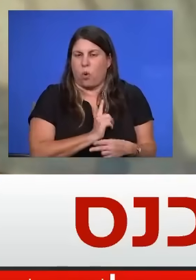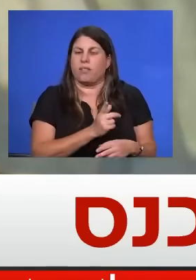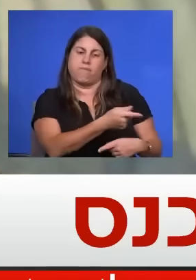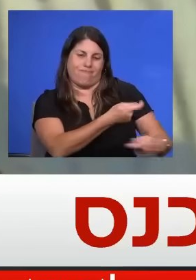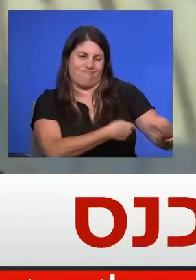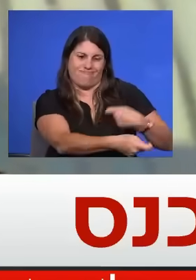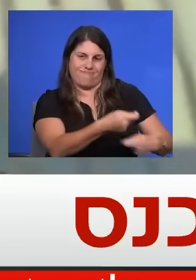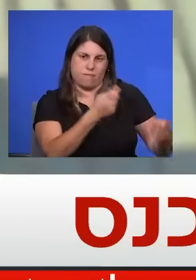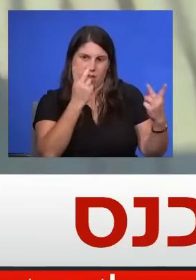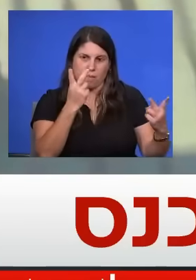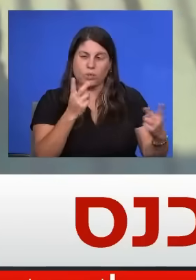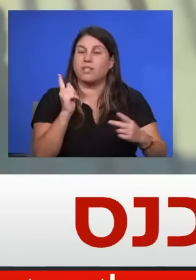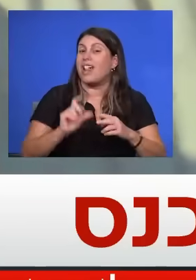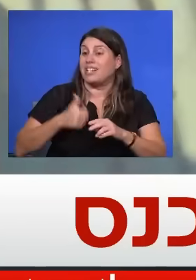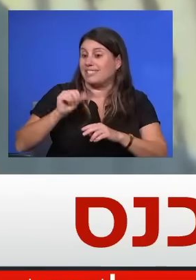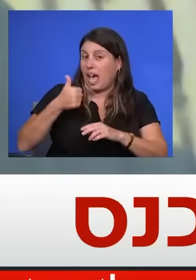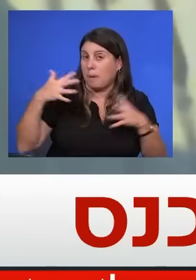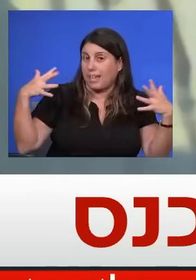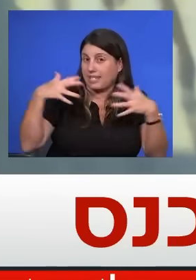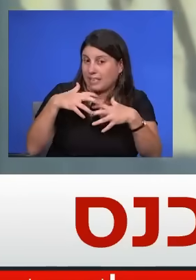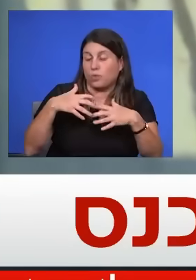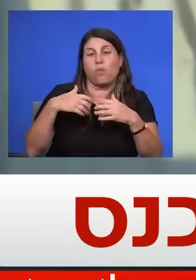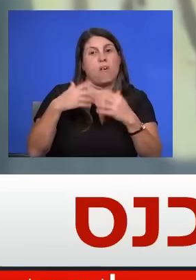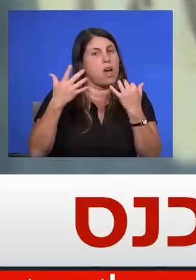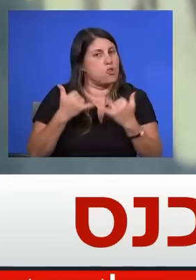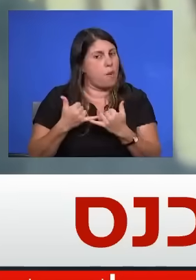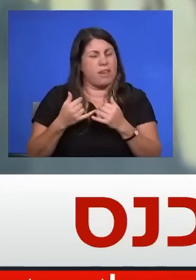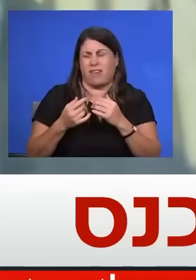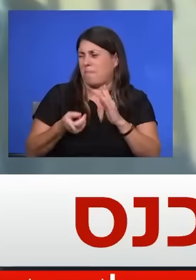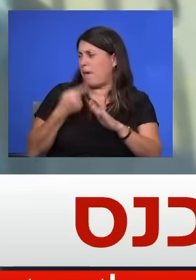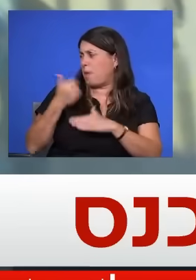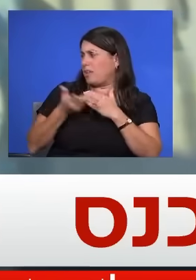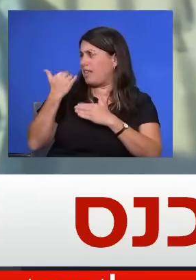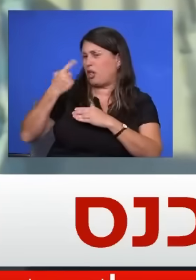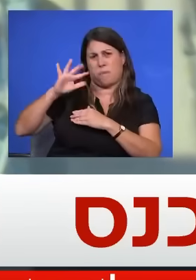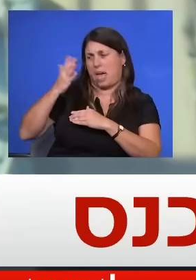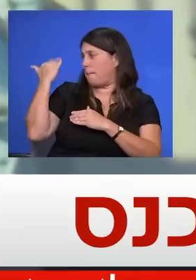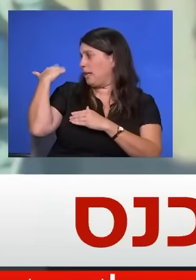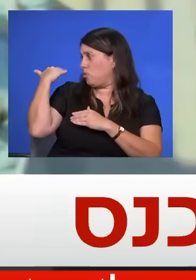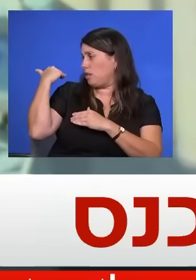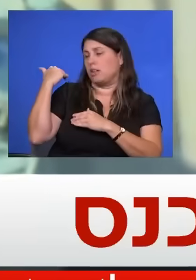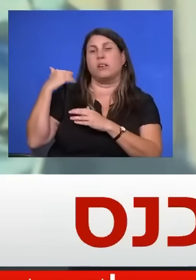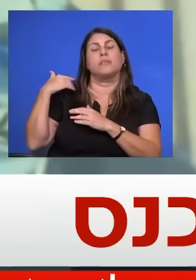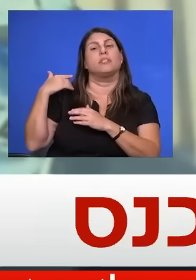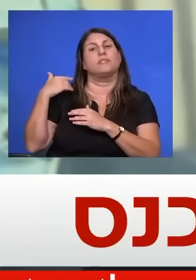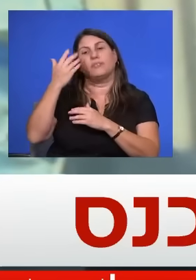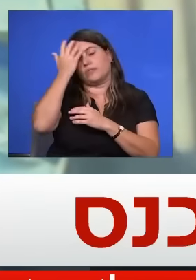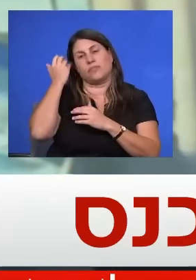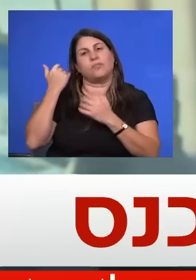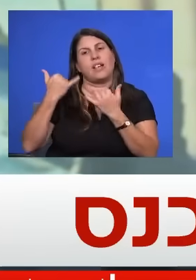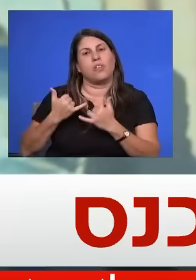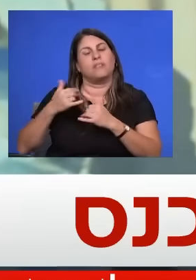התכנסו היום אחרי, הפעם האחרונה שהם כונסו הייתה ביום חמישי כמדומני, אחרי כמה ימים ארוכים שלא כונס הקבינט